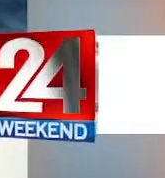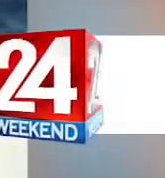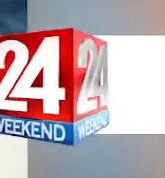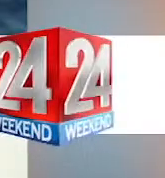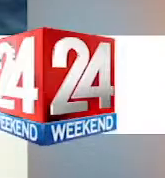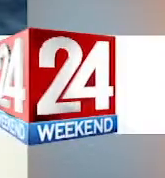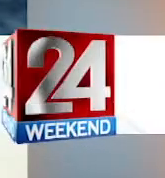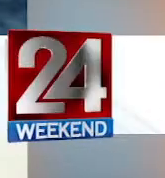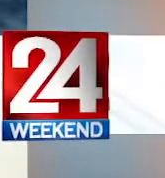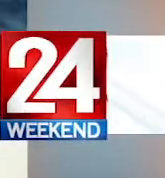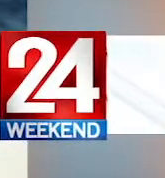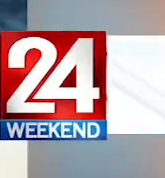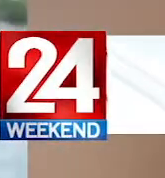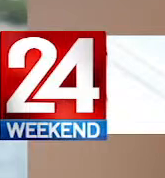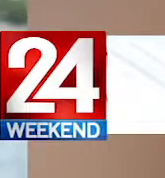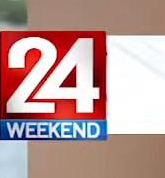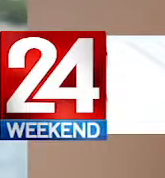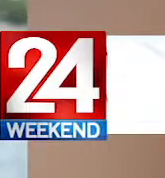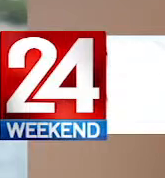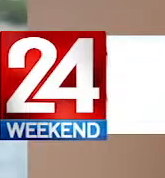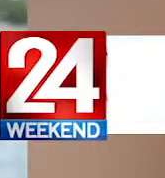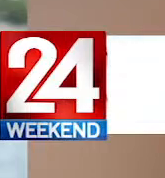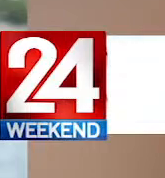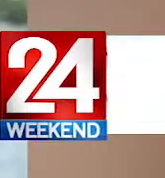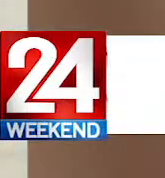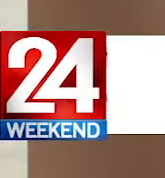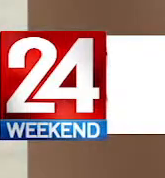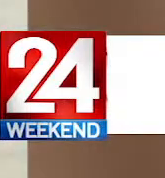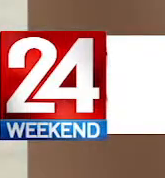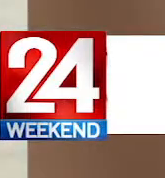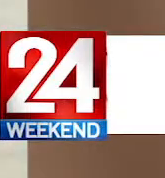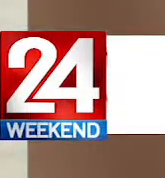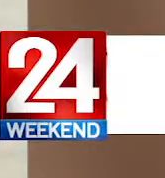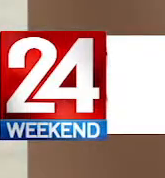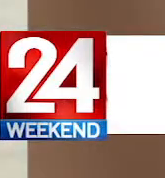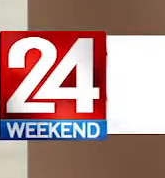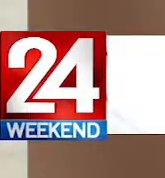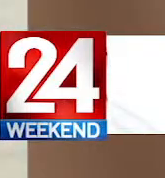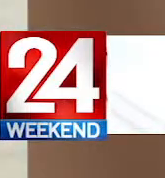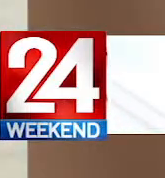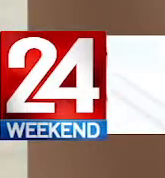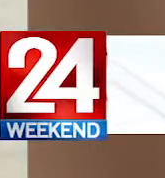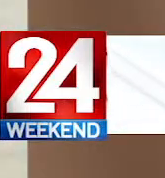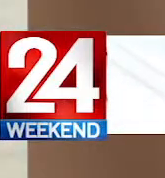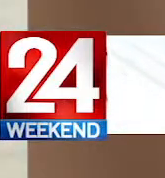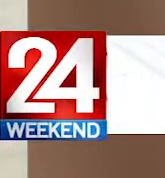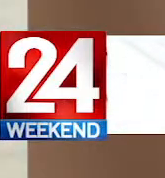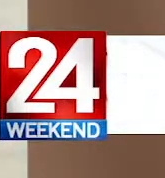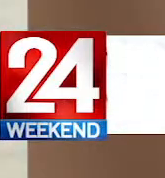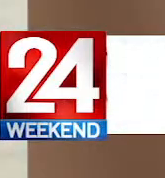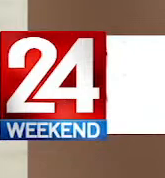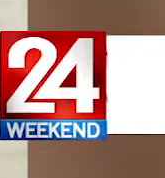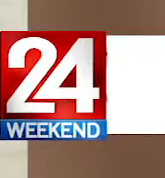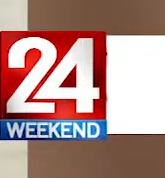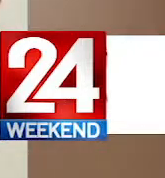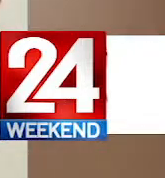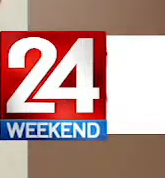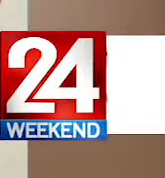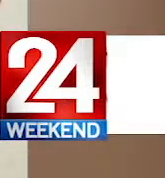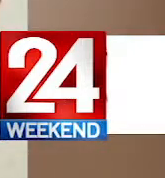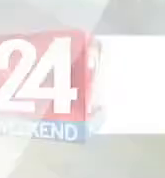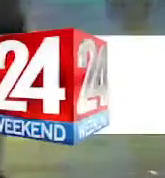Up next, flex time! Ang paabs ni Jack Roberto na pinusuan online.